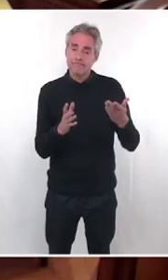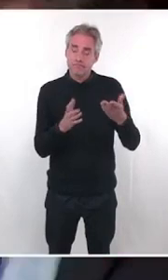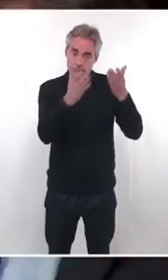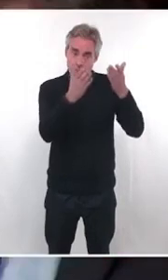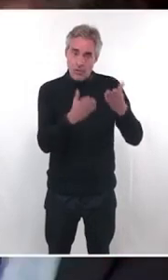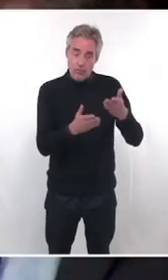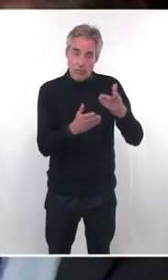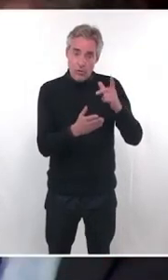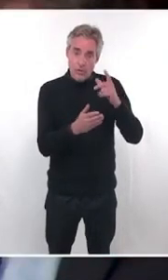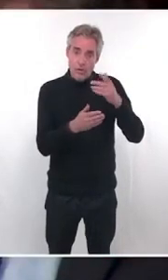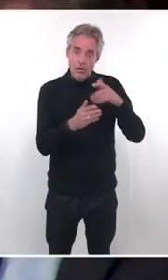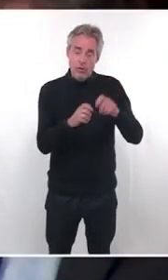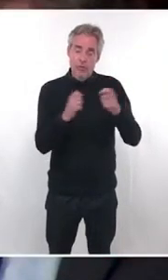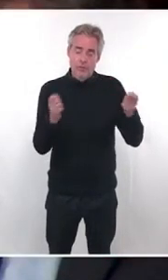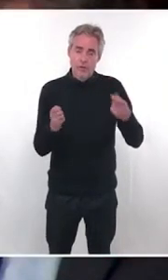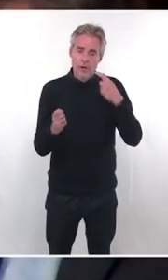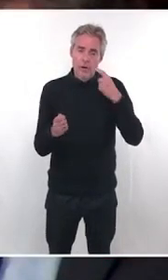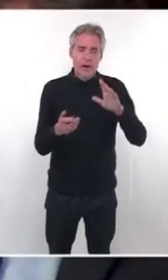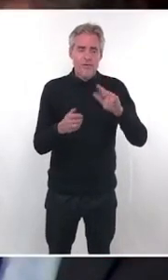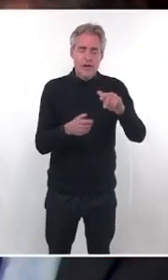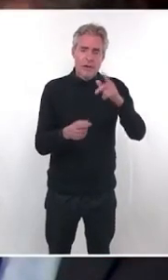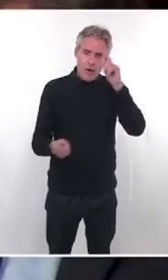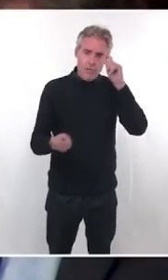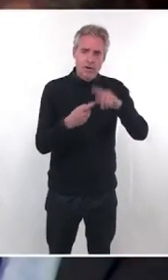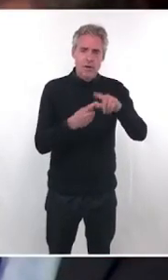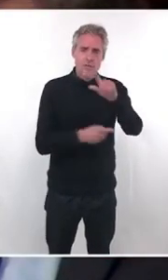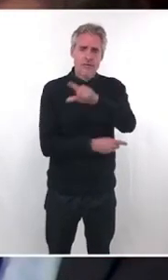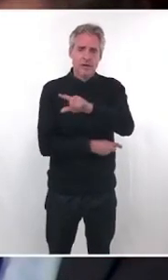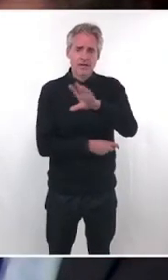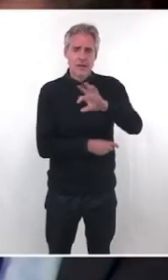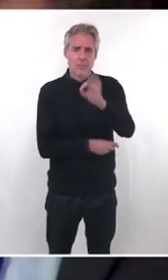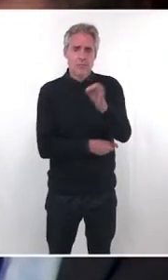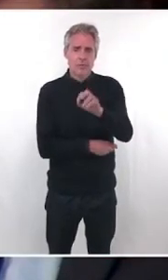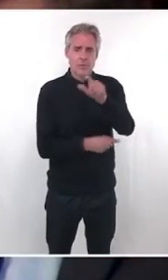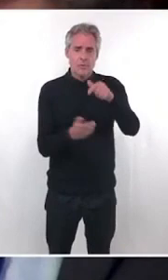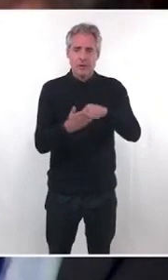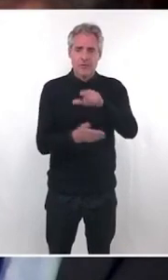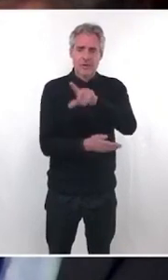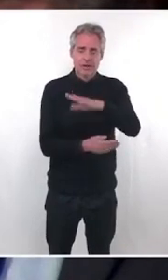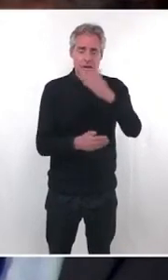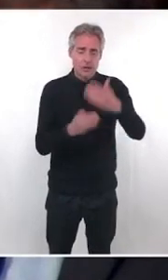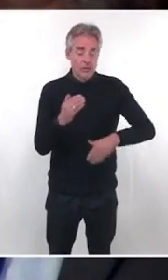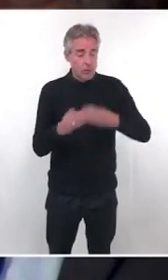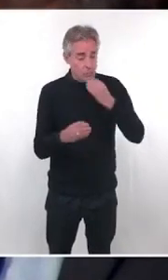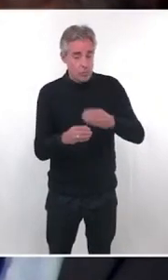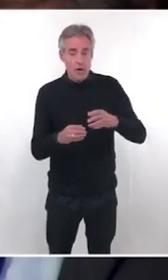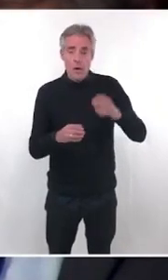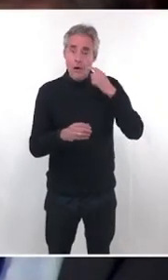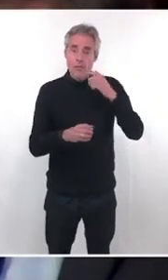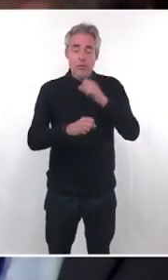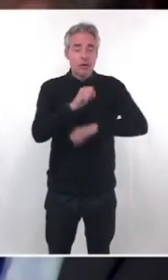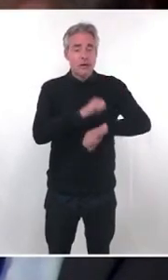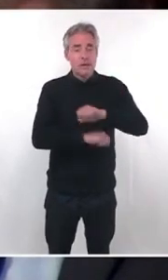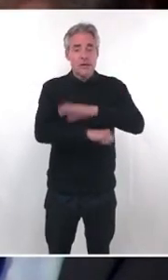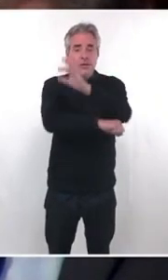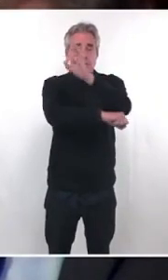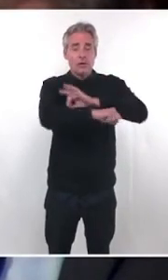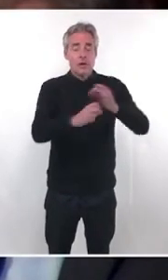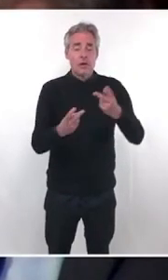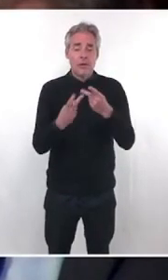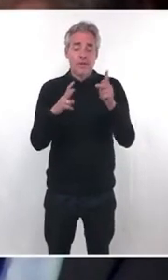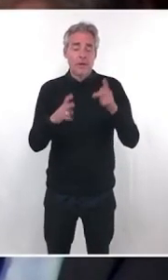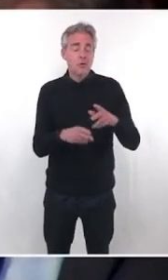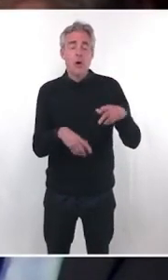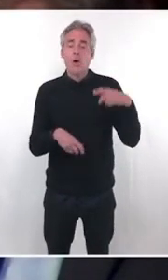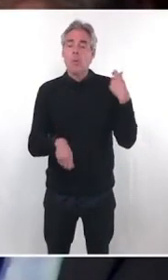le Moniteur. Nous ferons tout pour tenir l'objectif de 25% en 2025. Et dans les opérations d'urbanisme, la mode